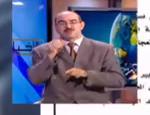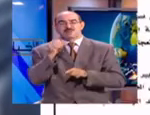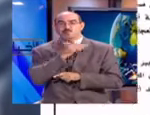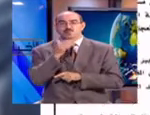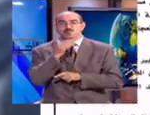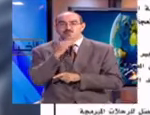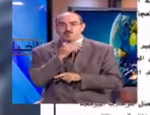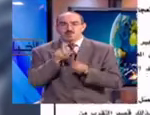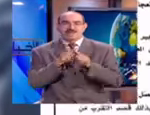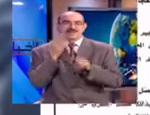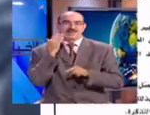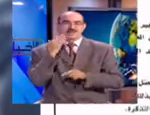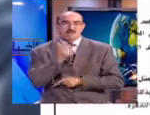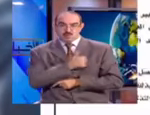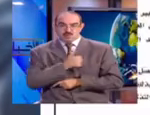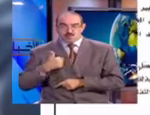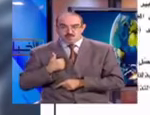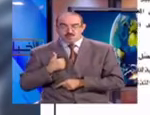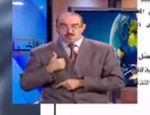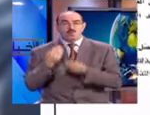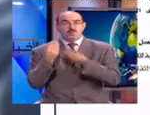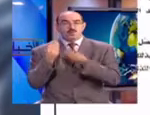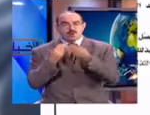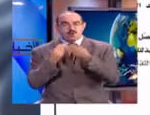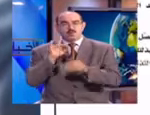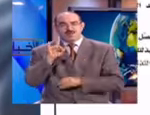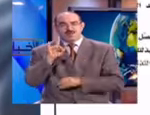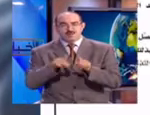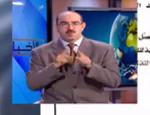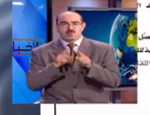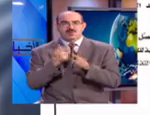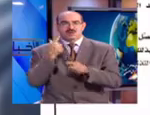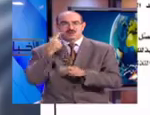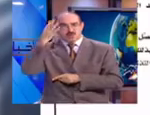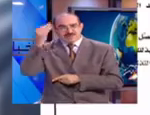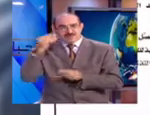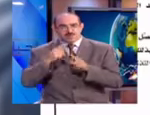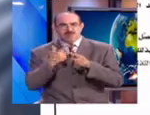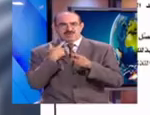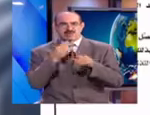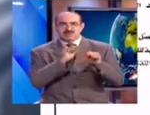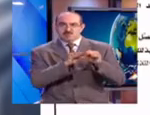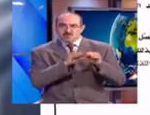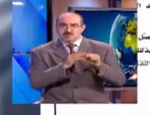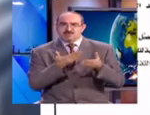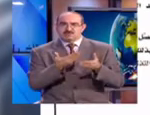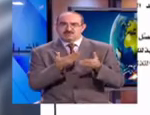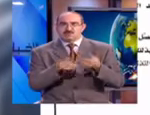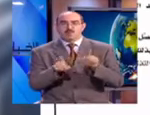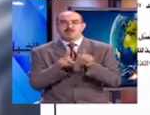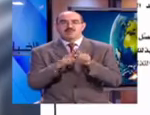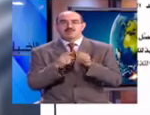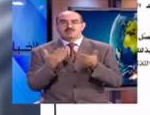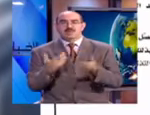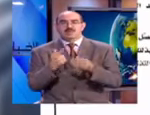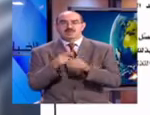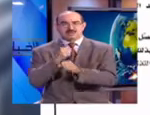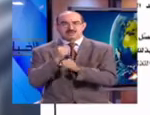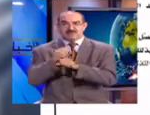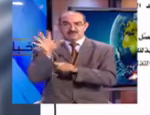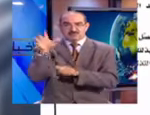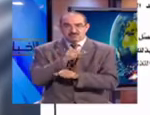المستعجلة سيما الصحية، منها الإنسانية وللضرورة المهنية والاقتصادية الملحة. وتخص هذه